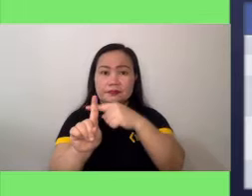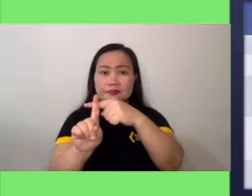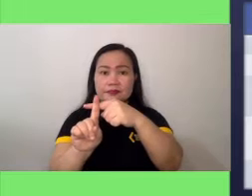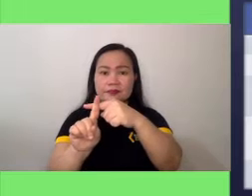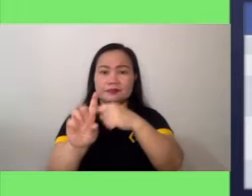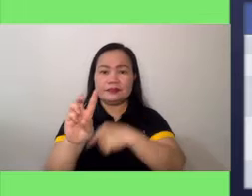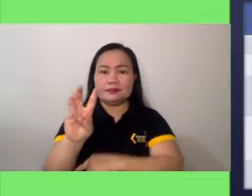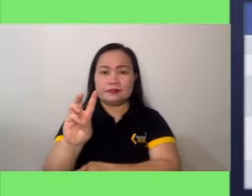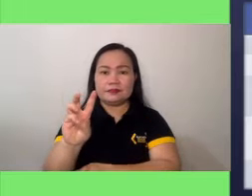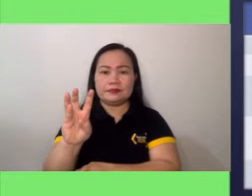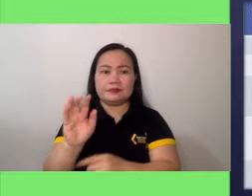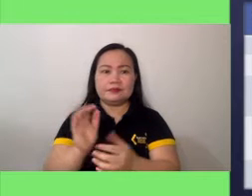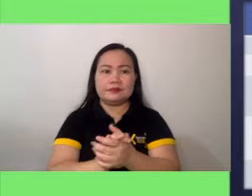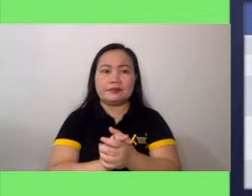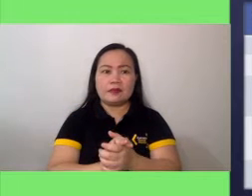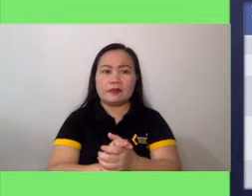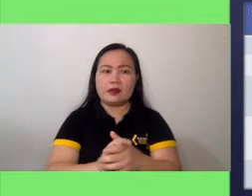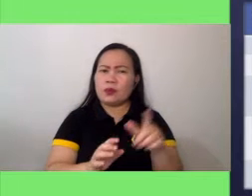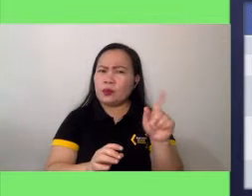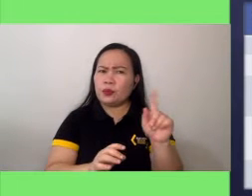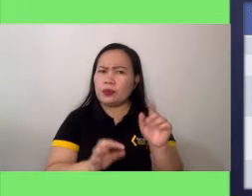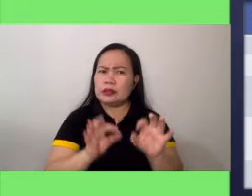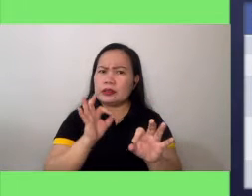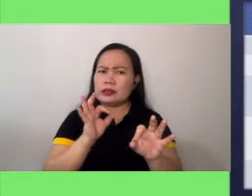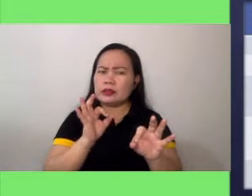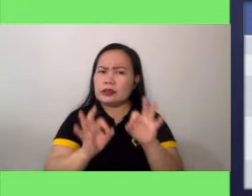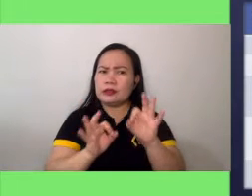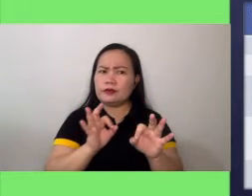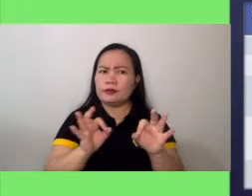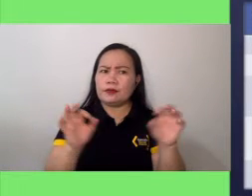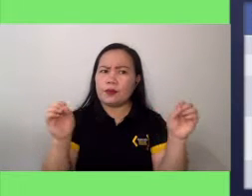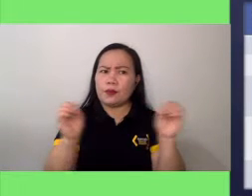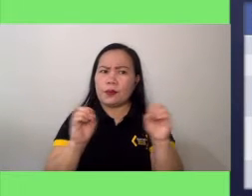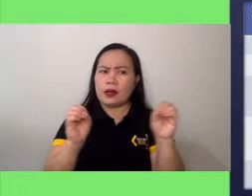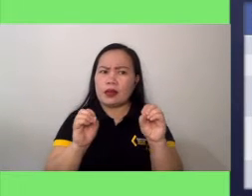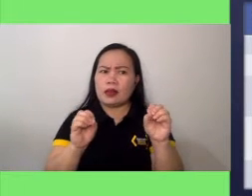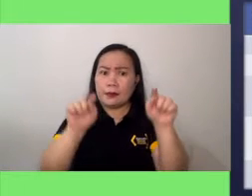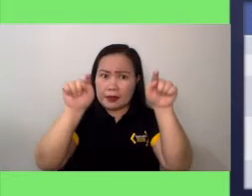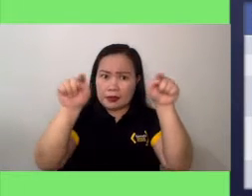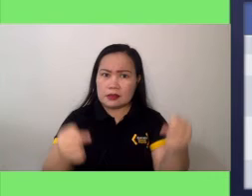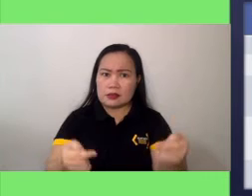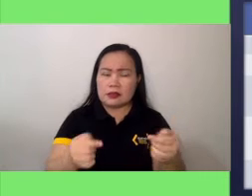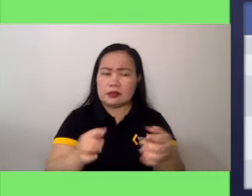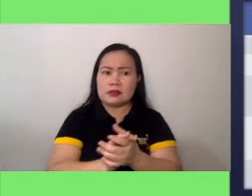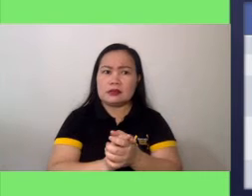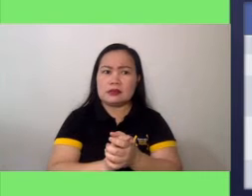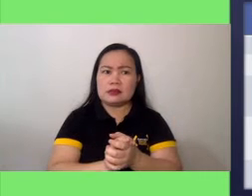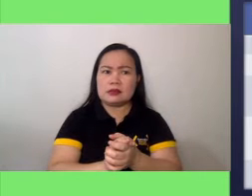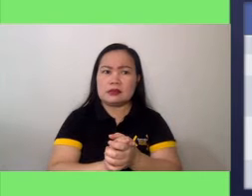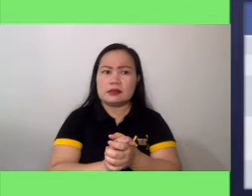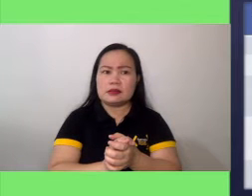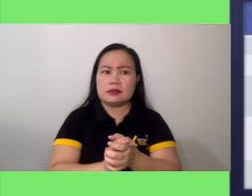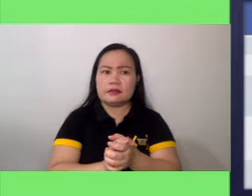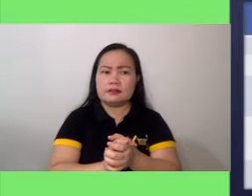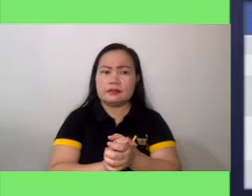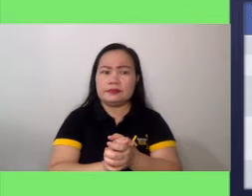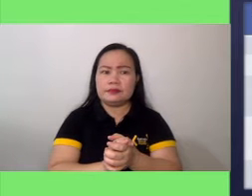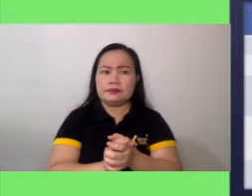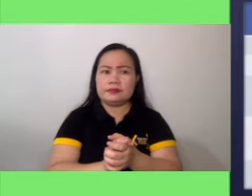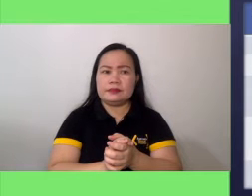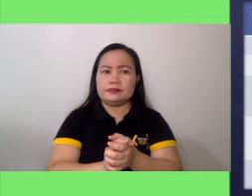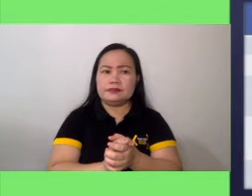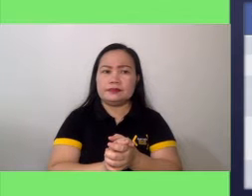positive 16. Now, what if wala siyang parenthesis? Let's say, for example, negative 2 raised to 4. Okay? So,